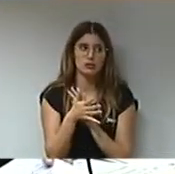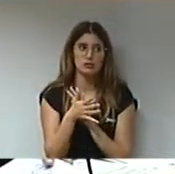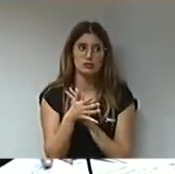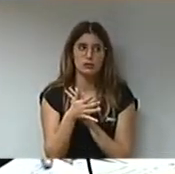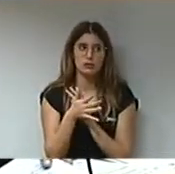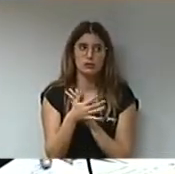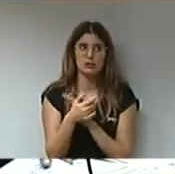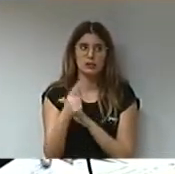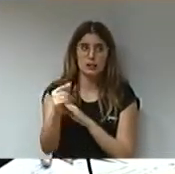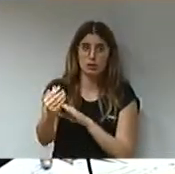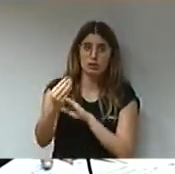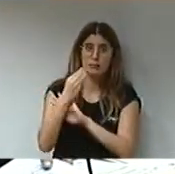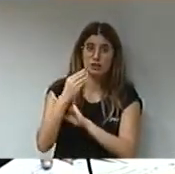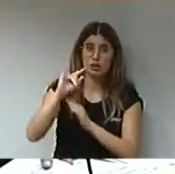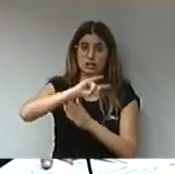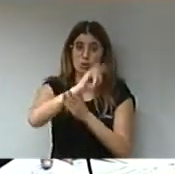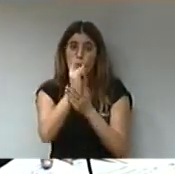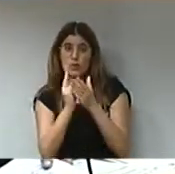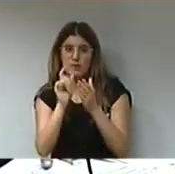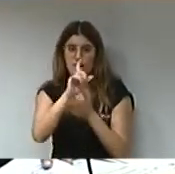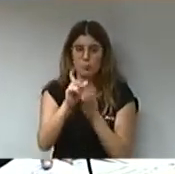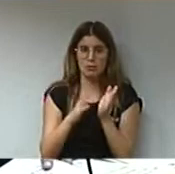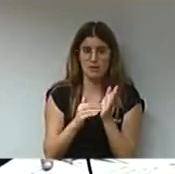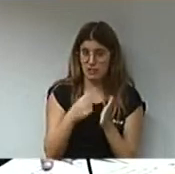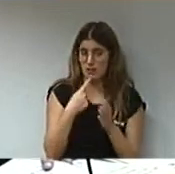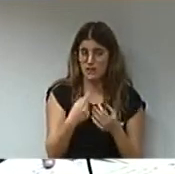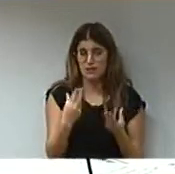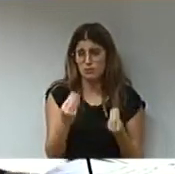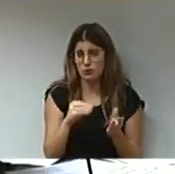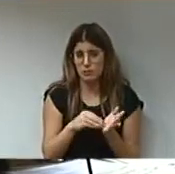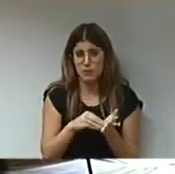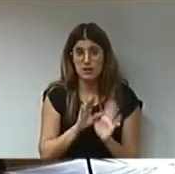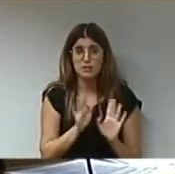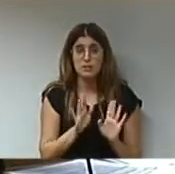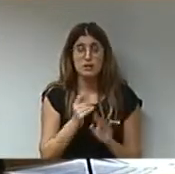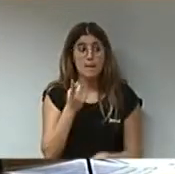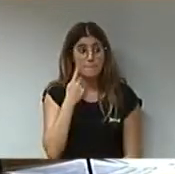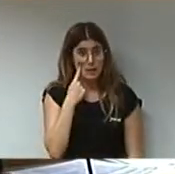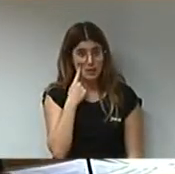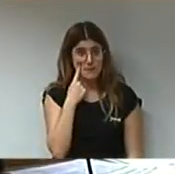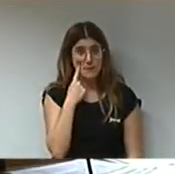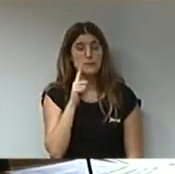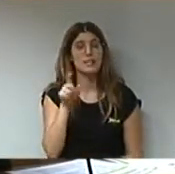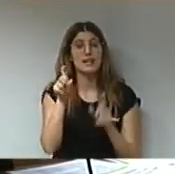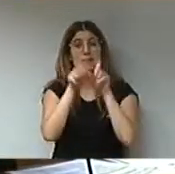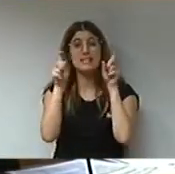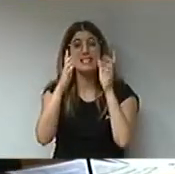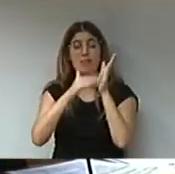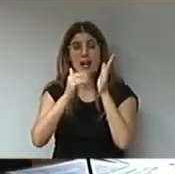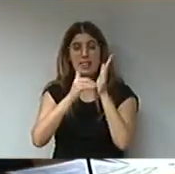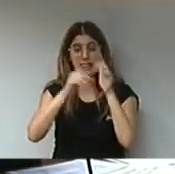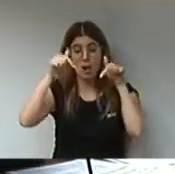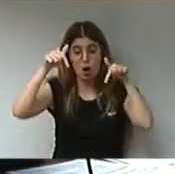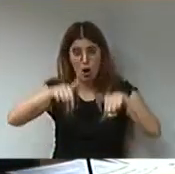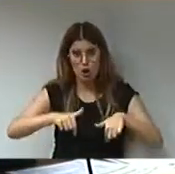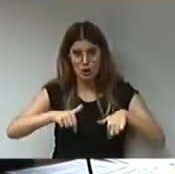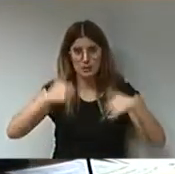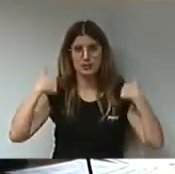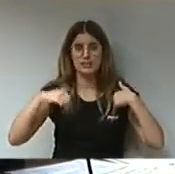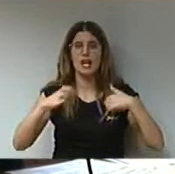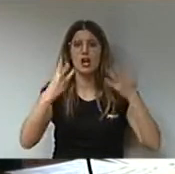els inversors huyen de la Comunitat Valenciana. Pues mire, les empreses valencianes, avui hi ha